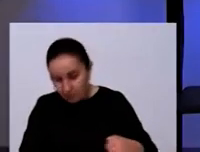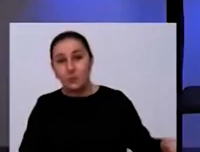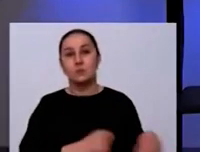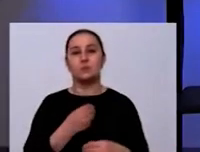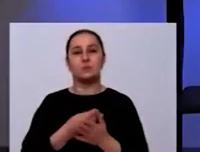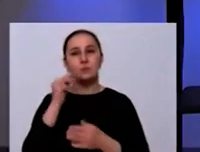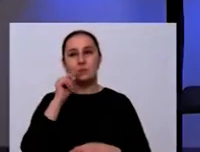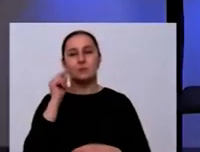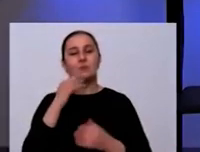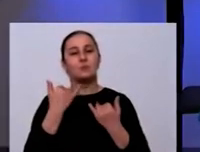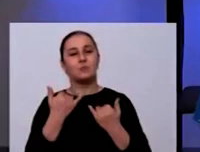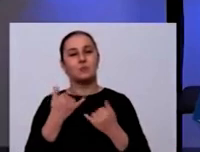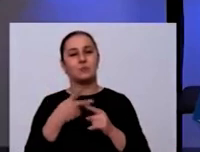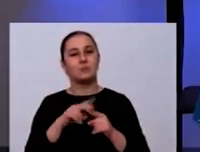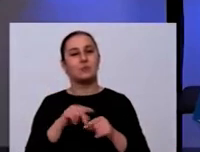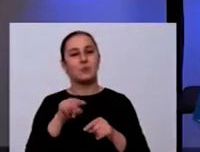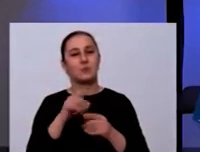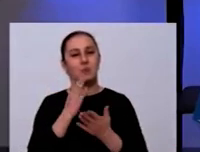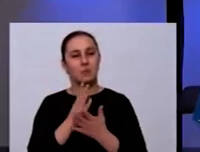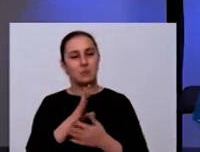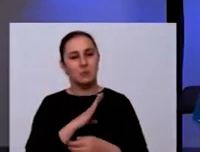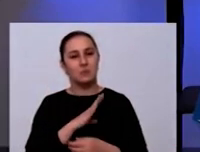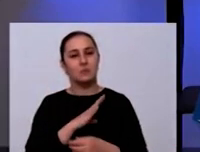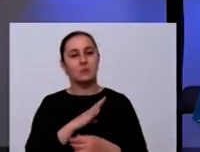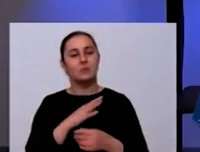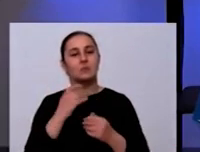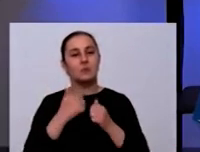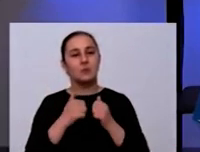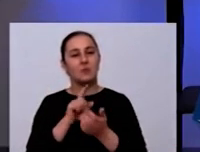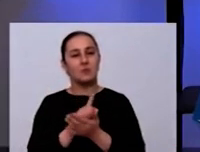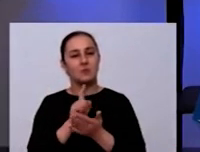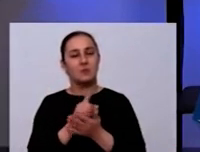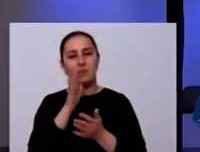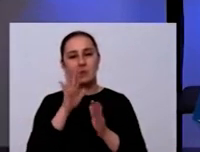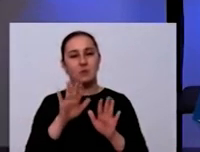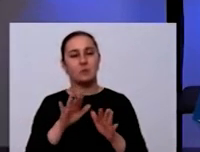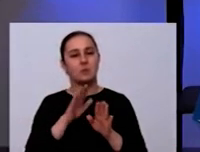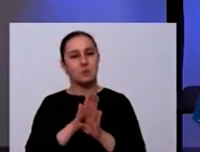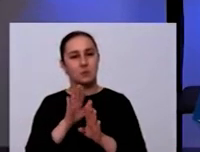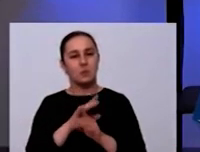Aziz o'quvchilar, bugungi darslarimiz shulardan iborat edi. Har bir vazifani o'z vaqtida